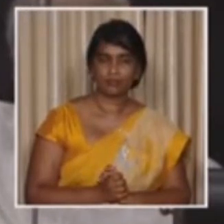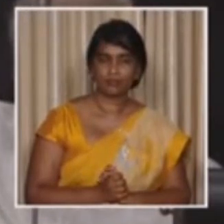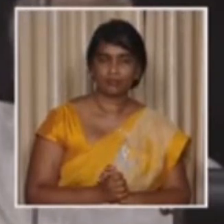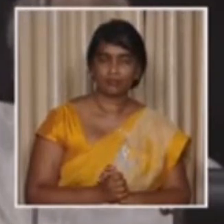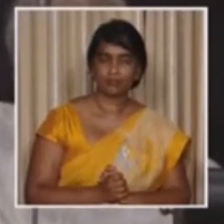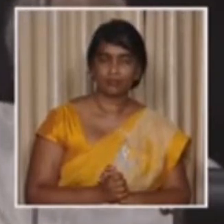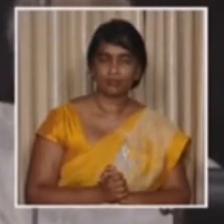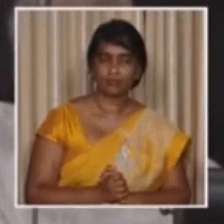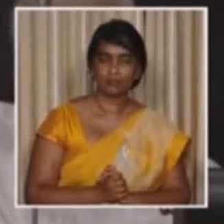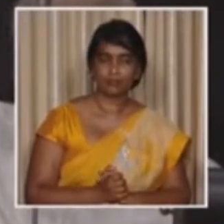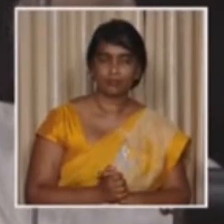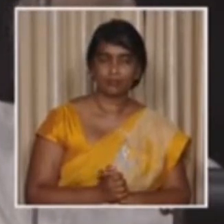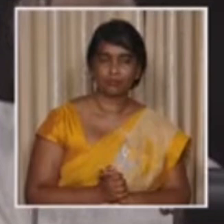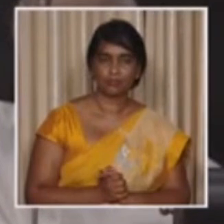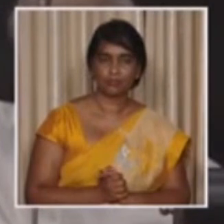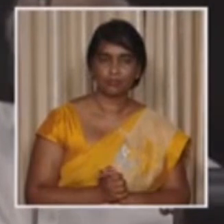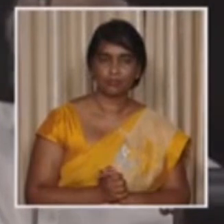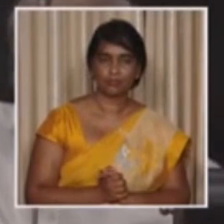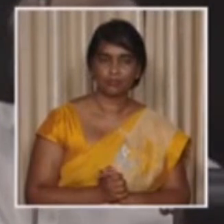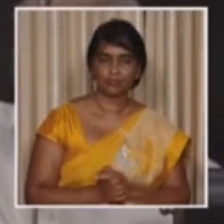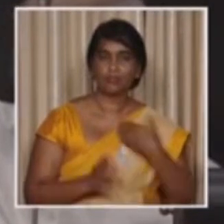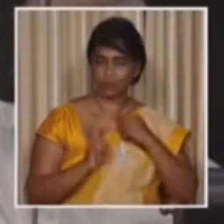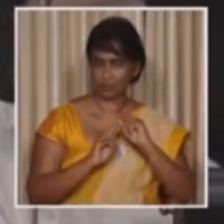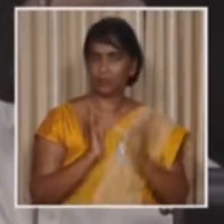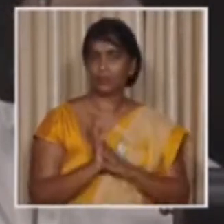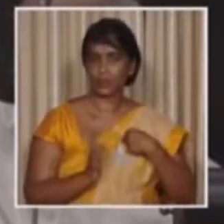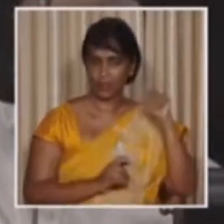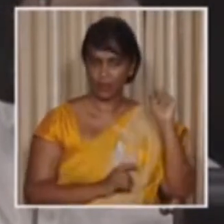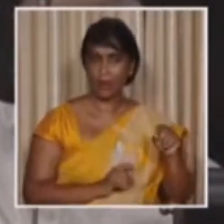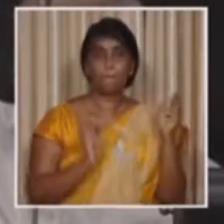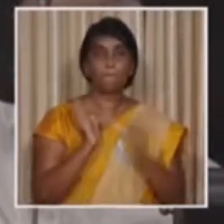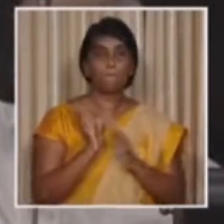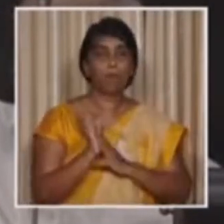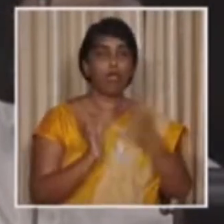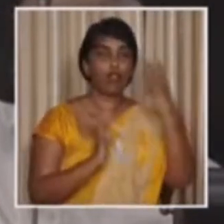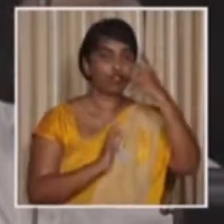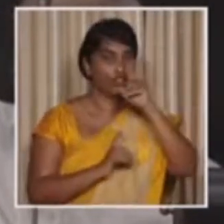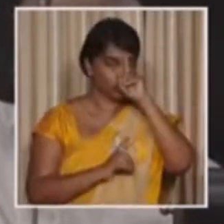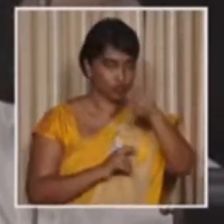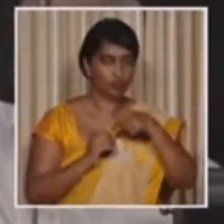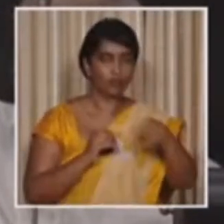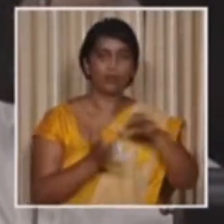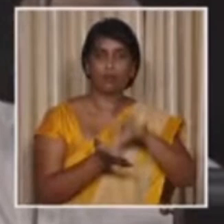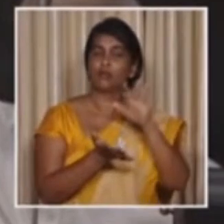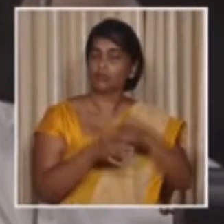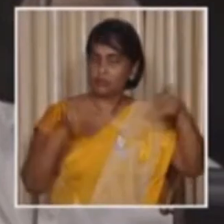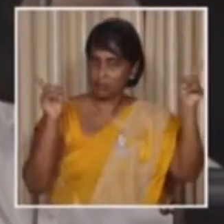ගරු කතානායකතුමනි, මම අගමැතිතුමාට යෝජනා කරා මාර්තු 3 සතියේ මේ යෝජනාව